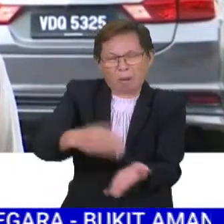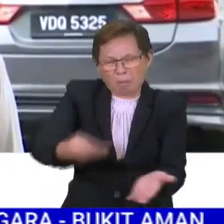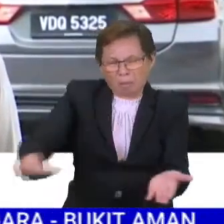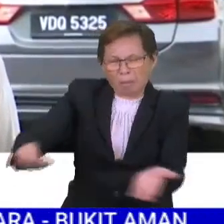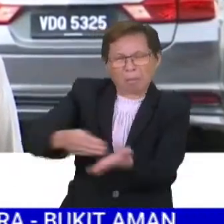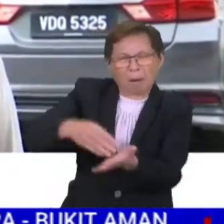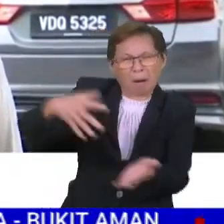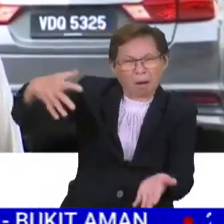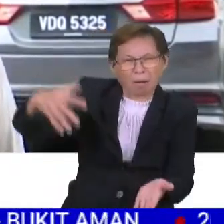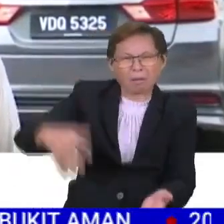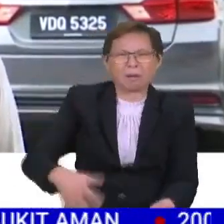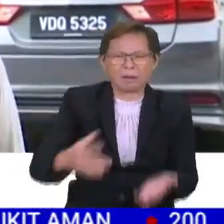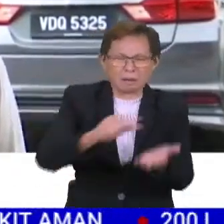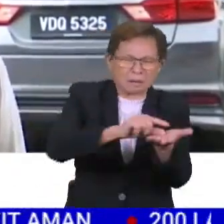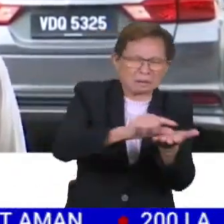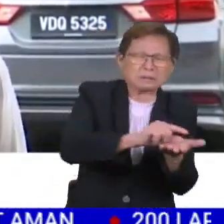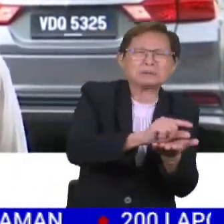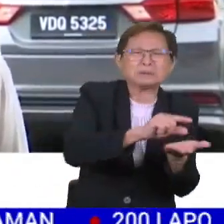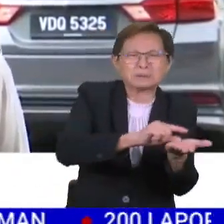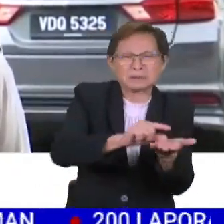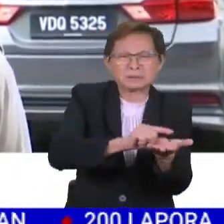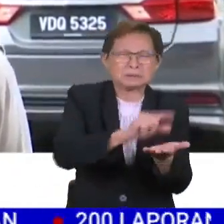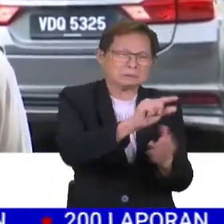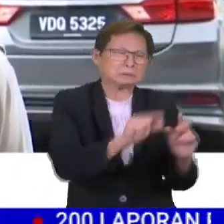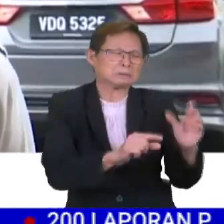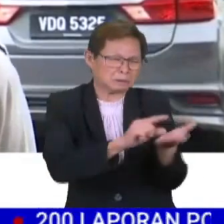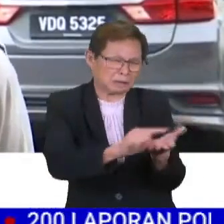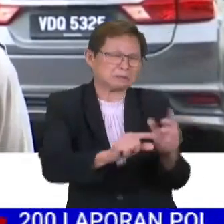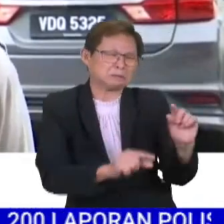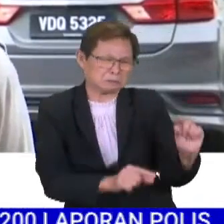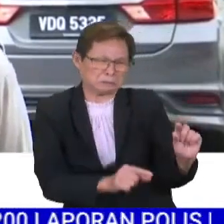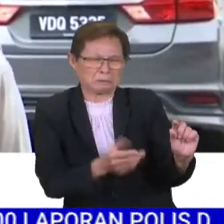Kita punya pendapatan pun tak naik.